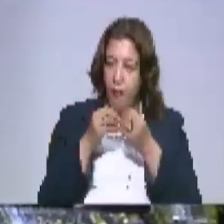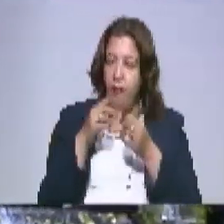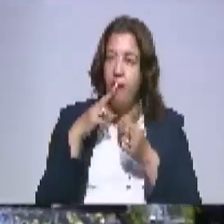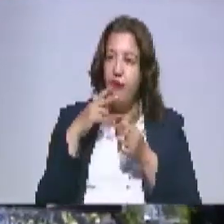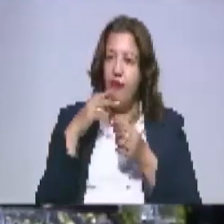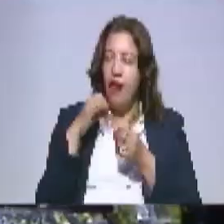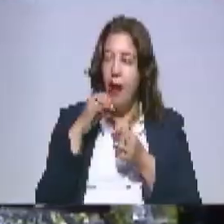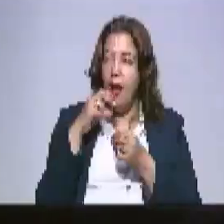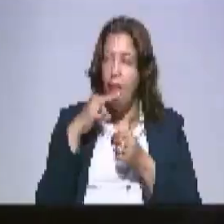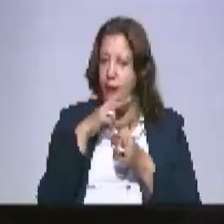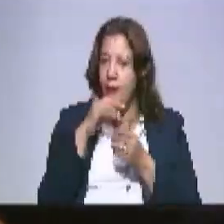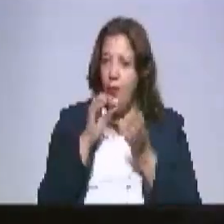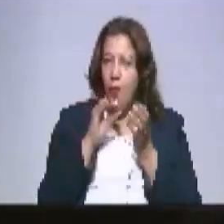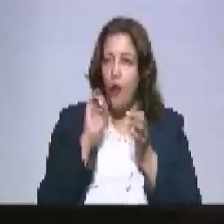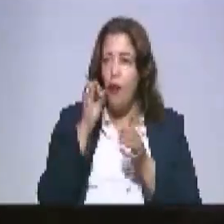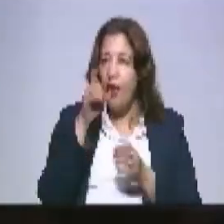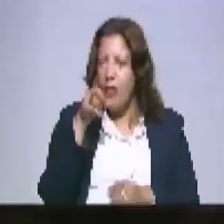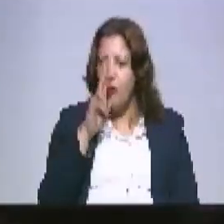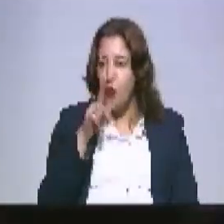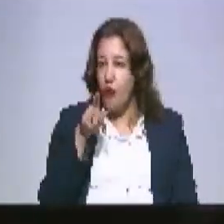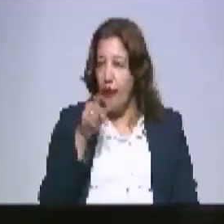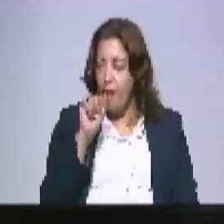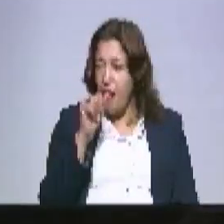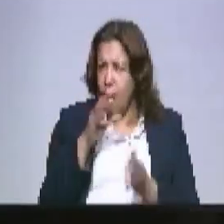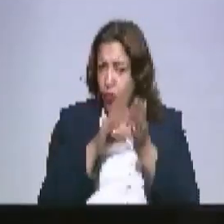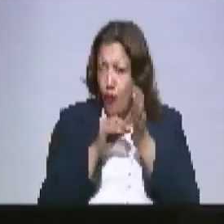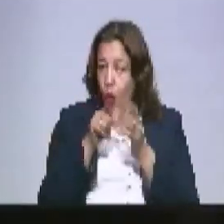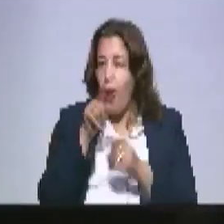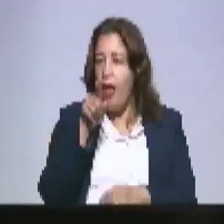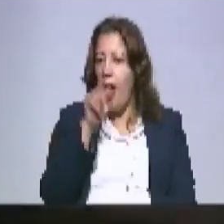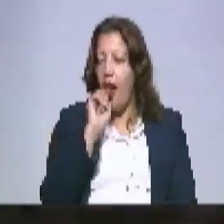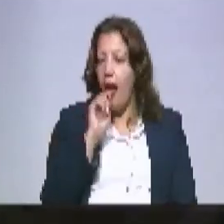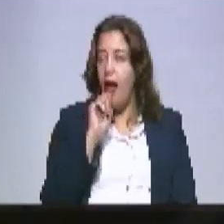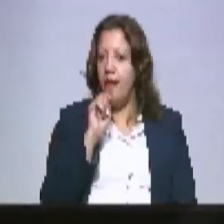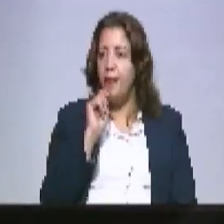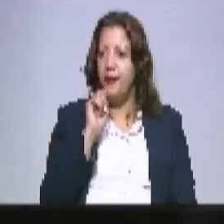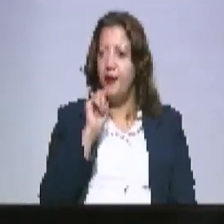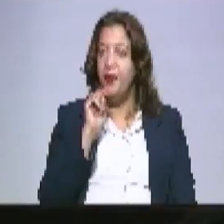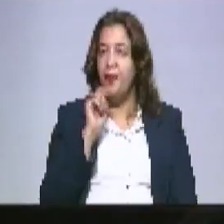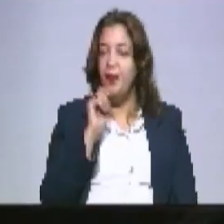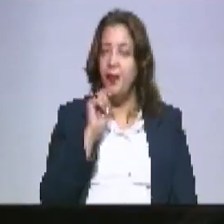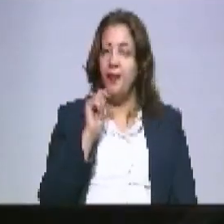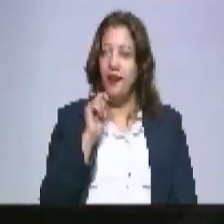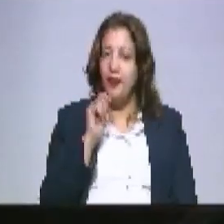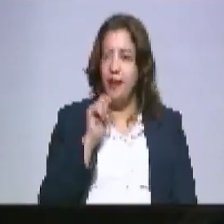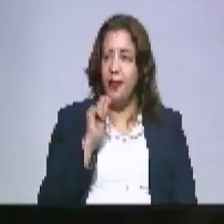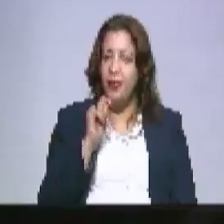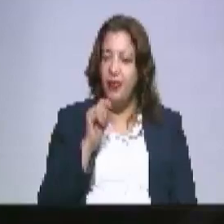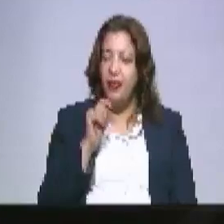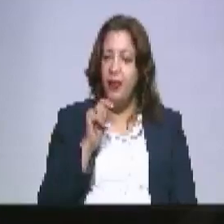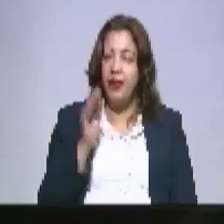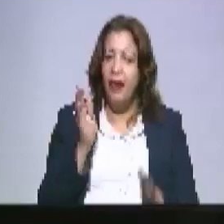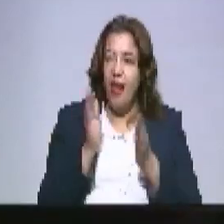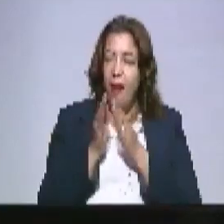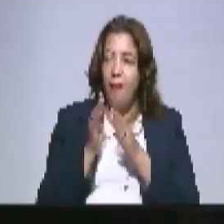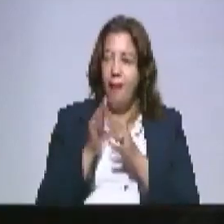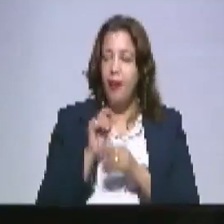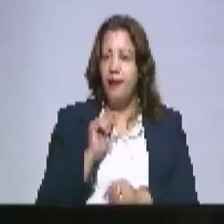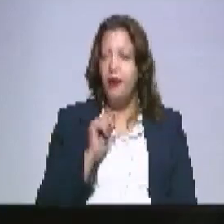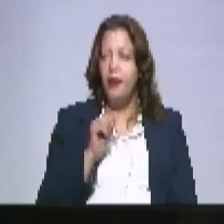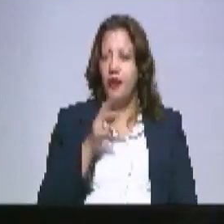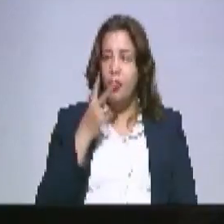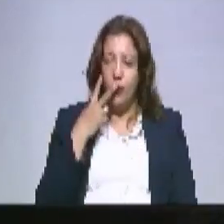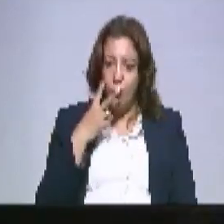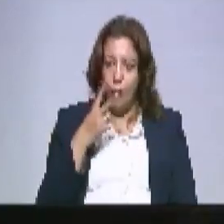معانا ايا كانت الكميه اللي عند حضرتك. ماشي كويس. هنعمل شعريه بالسكر ولا